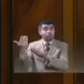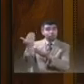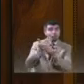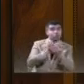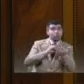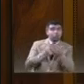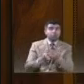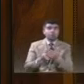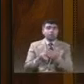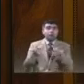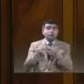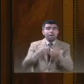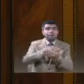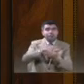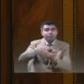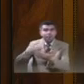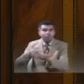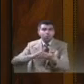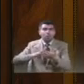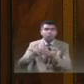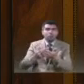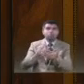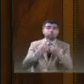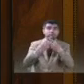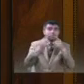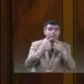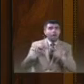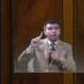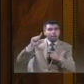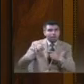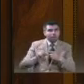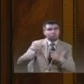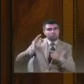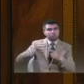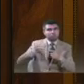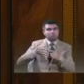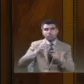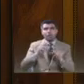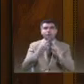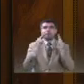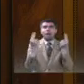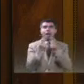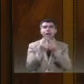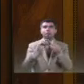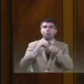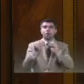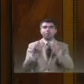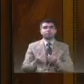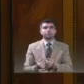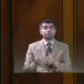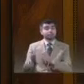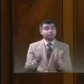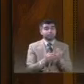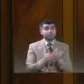ديال النفقات الجبائية عرفت واحد الانخفاض كما قلت بفعل تأثير الأزمة العالمية، كذلك المداخل